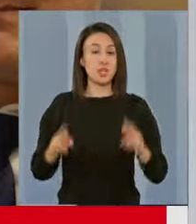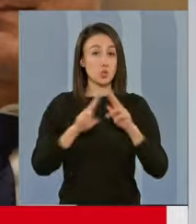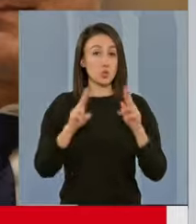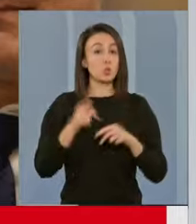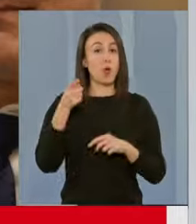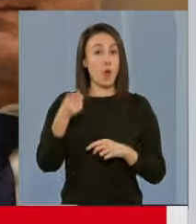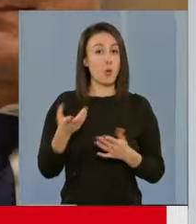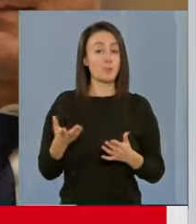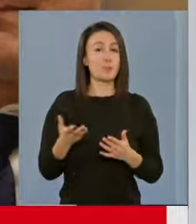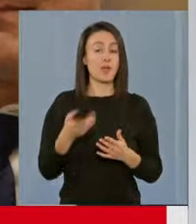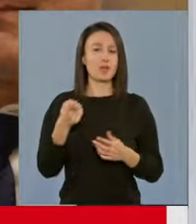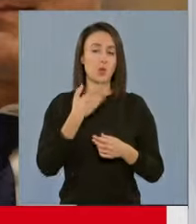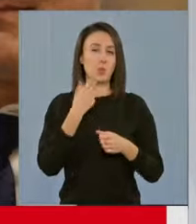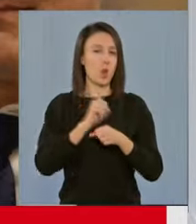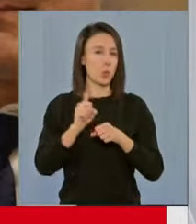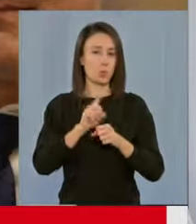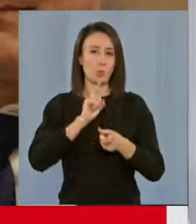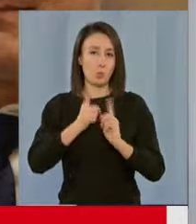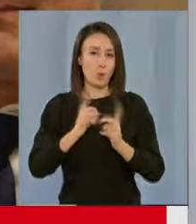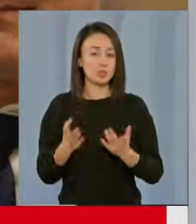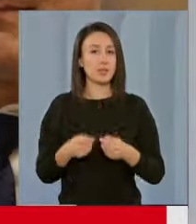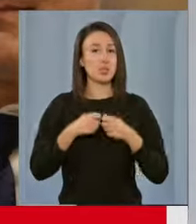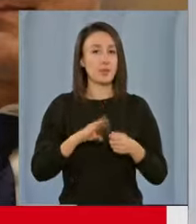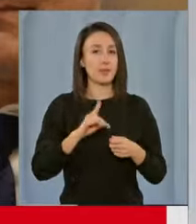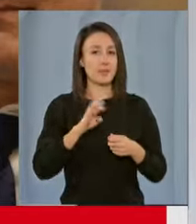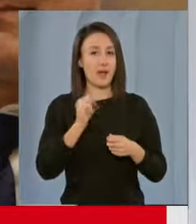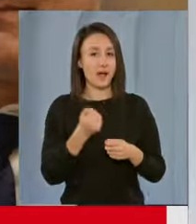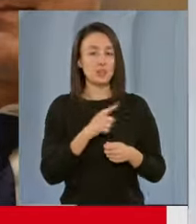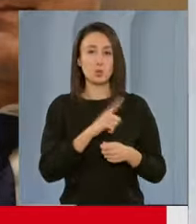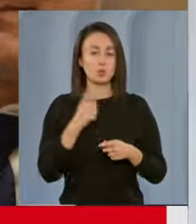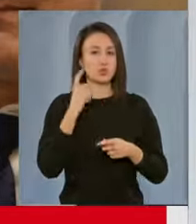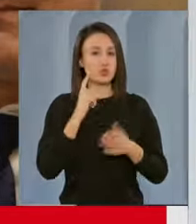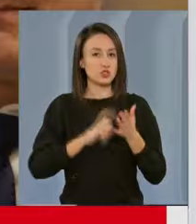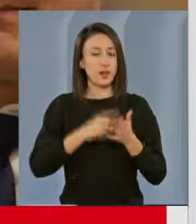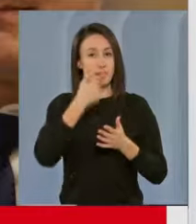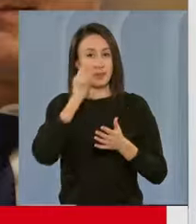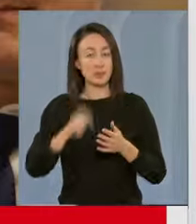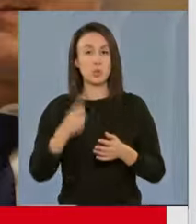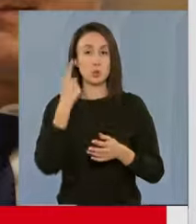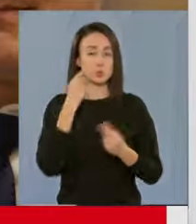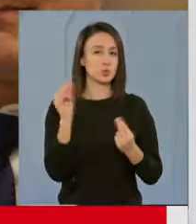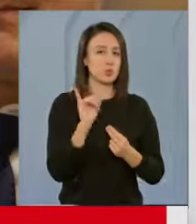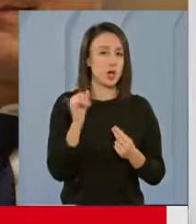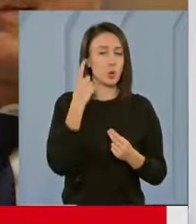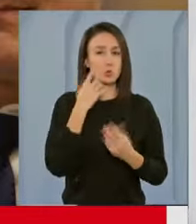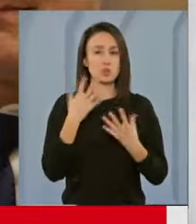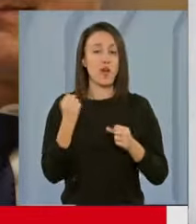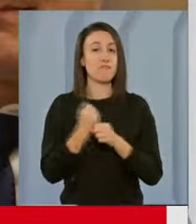structurilor respective. Asta nu e chestiune politică, doamna Chiriac. Nu cer așa demisia că nu știu cine, nu știu ce a